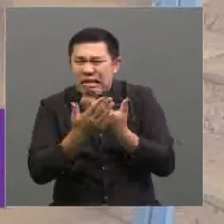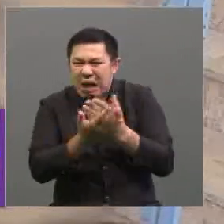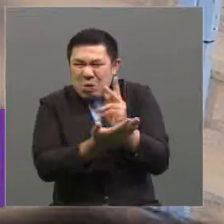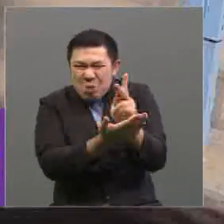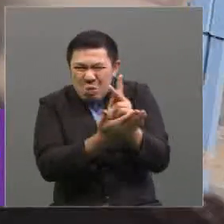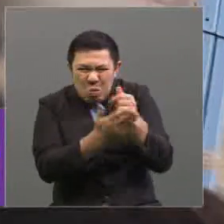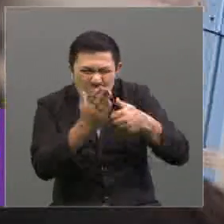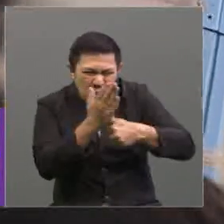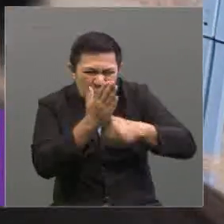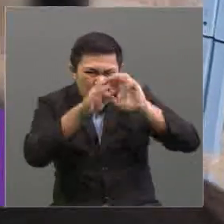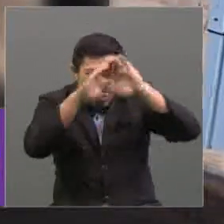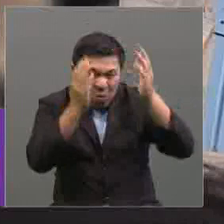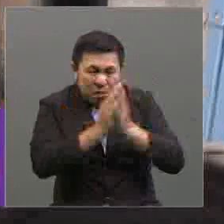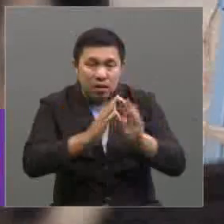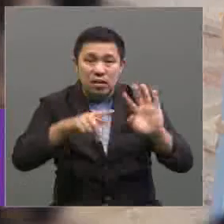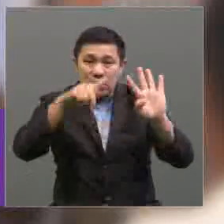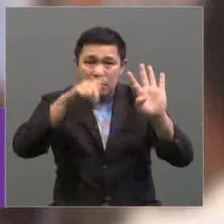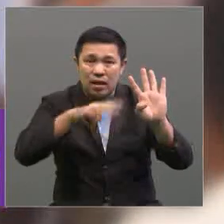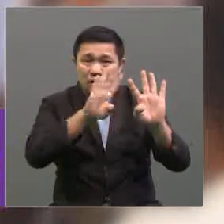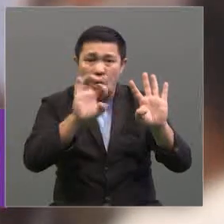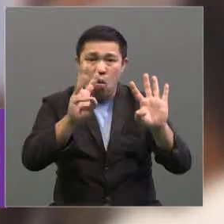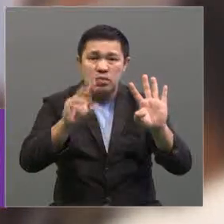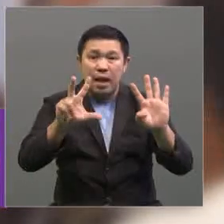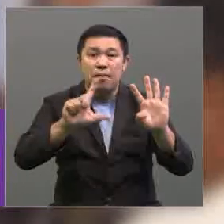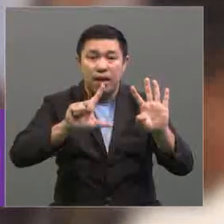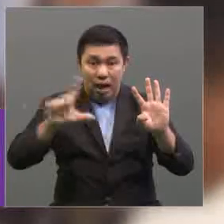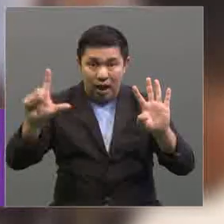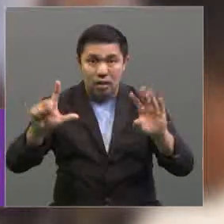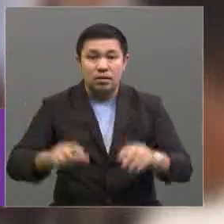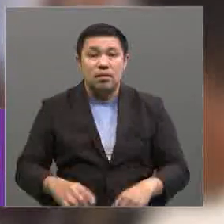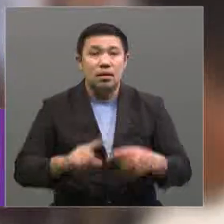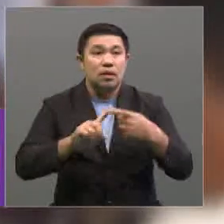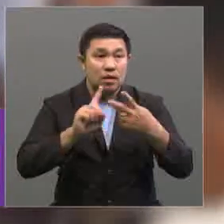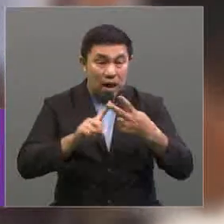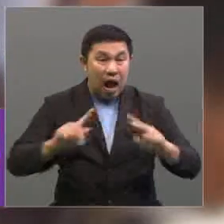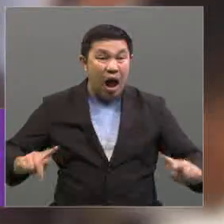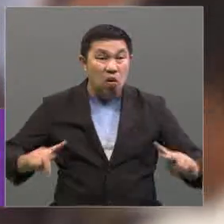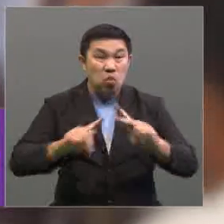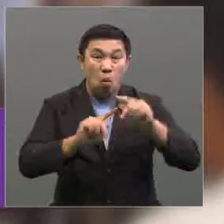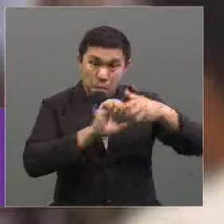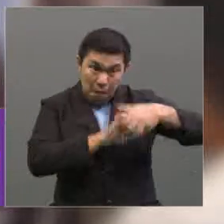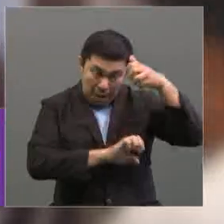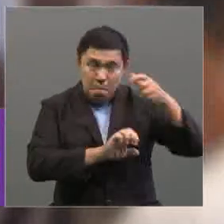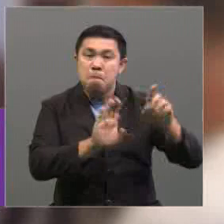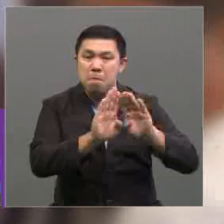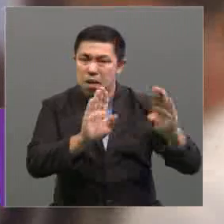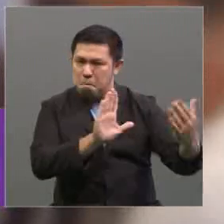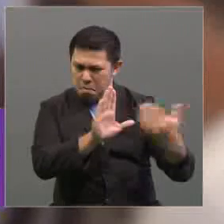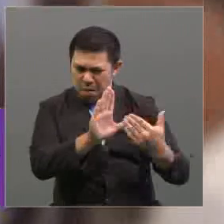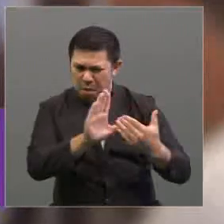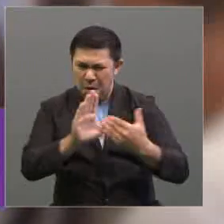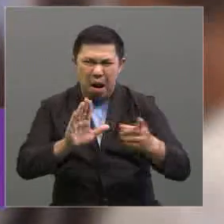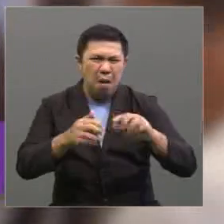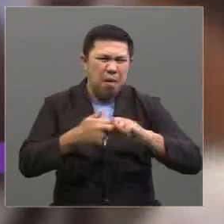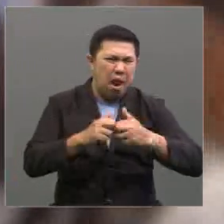รวม4,400ล้านบาทค่ะกระทรวงมหาดไทยยังคงเปิดรับลงทะเบียนประชาชนผู้ได้รับความ